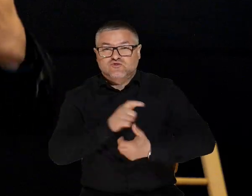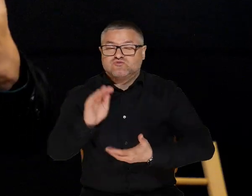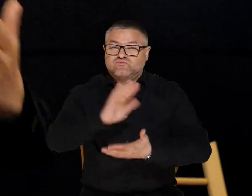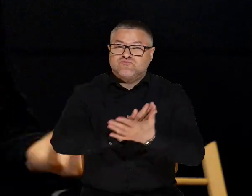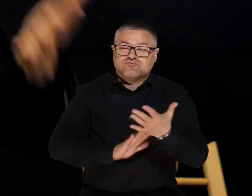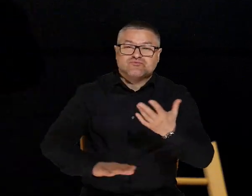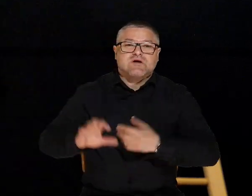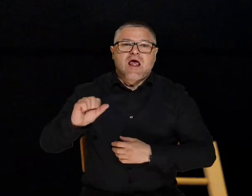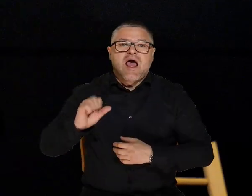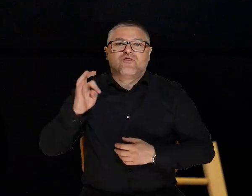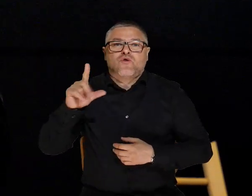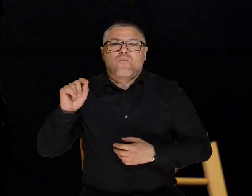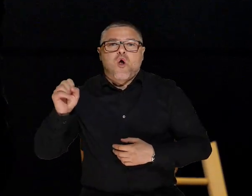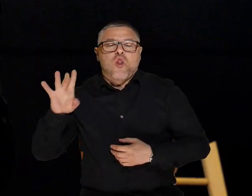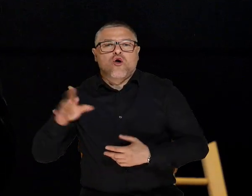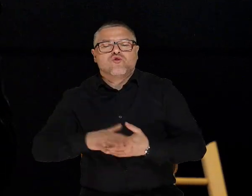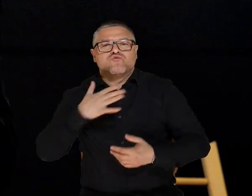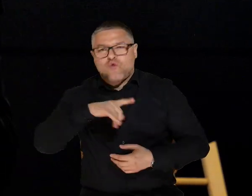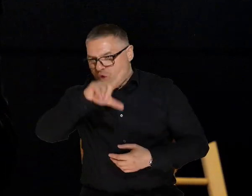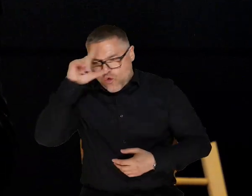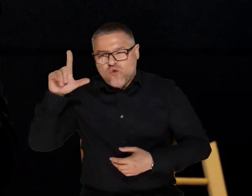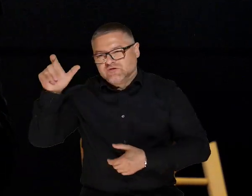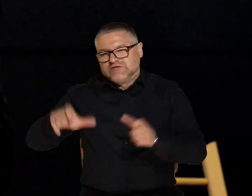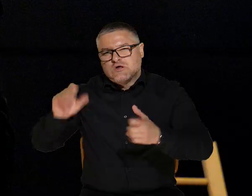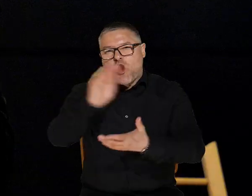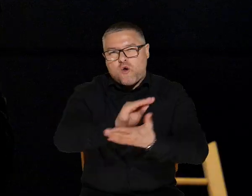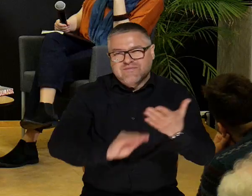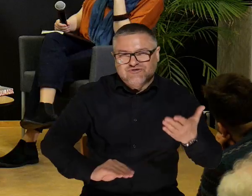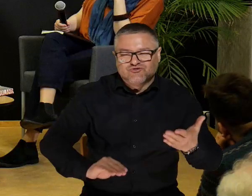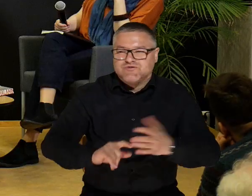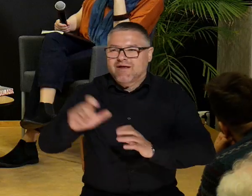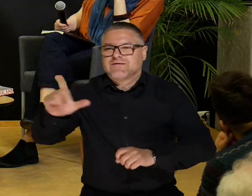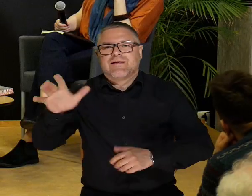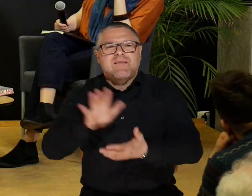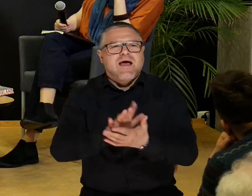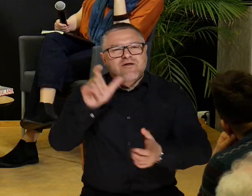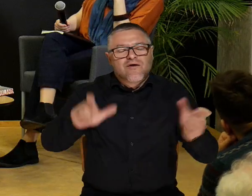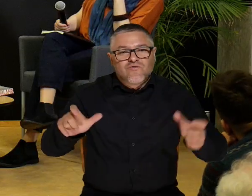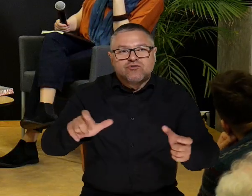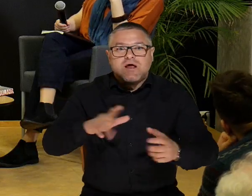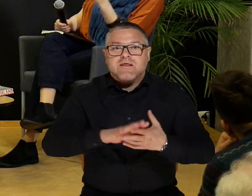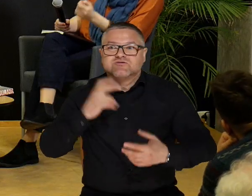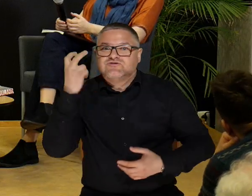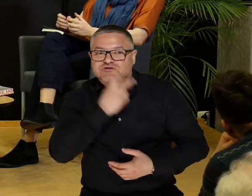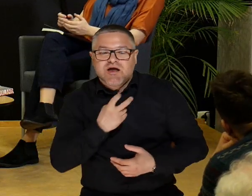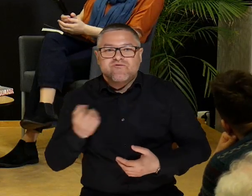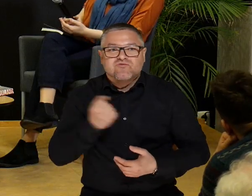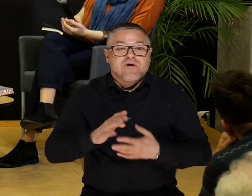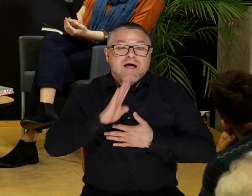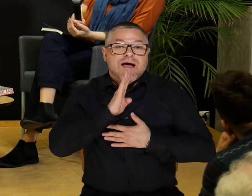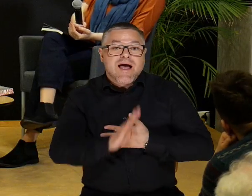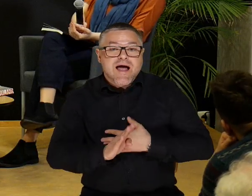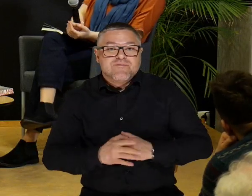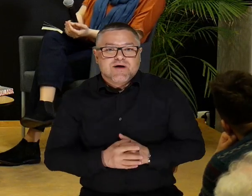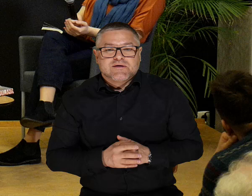przez antropologa, który próbuje opisywać to, ale korzystając z bardzo ciekawych właśnie też amerykańskich